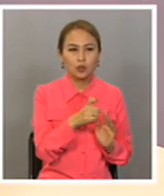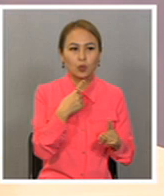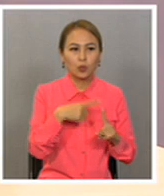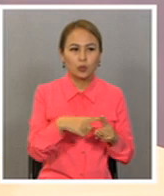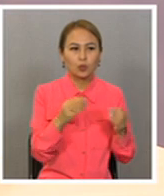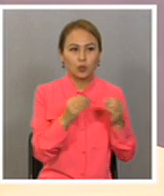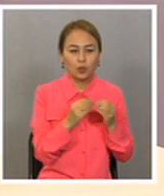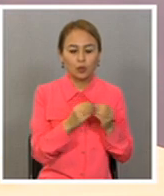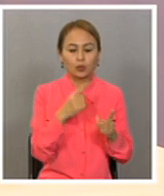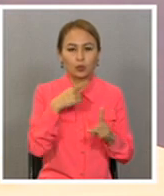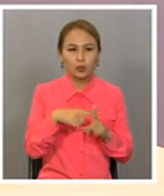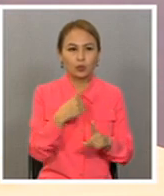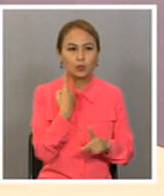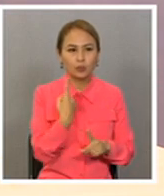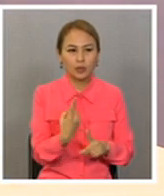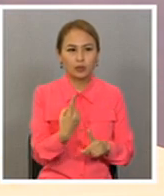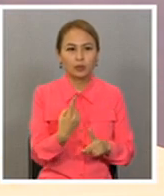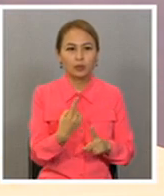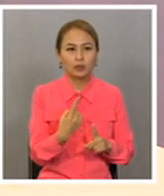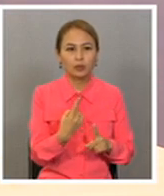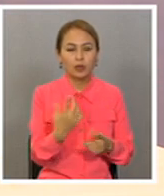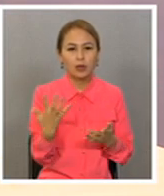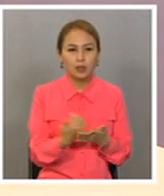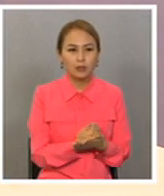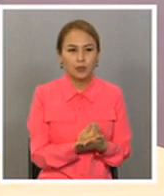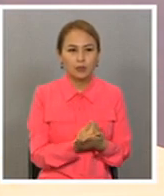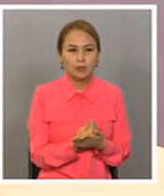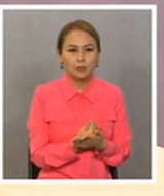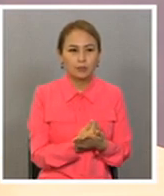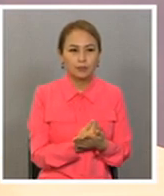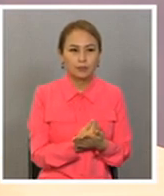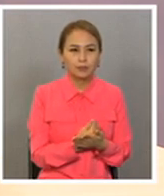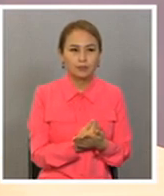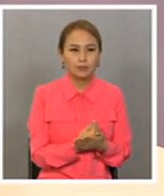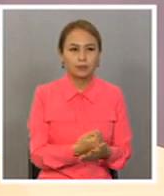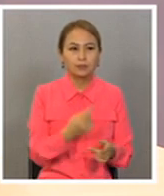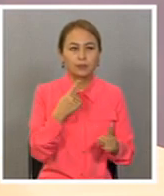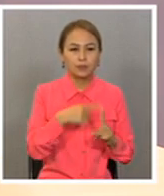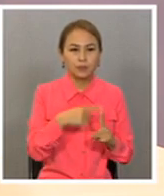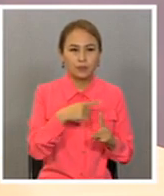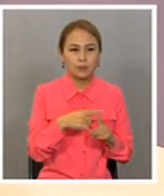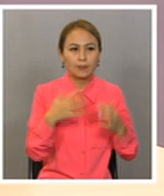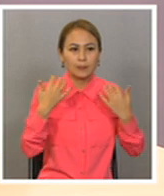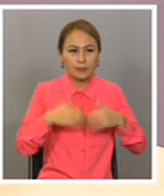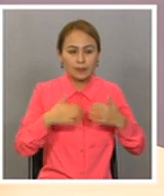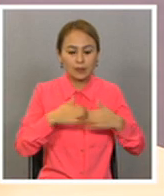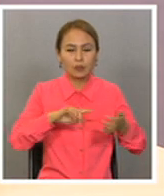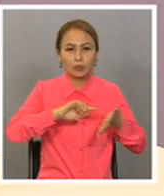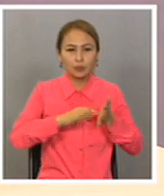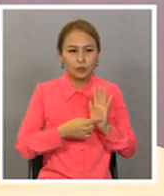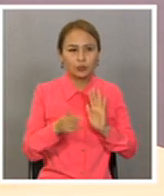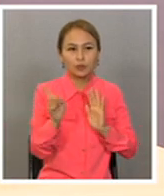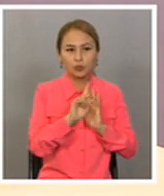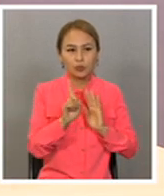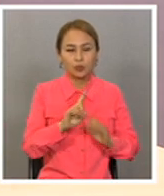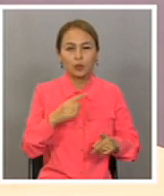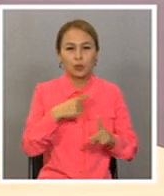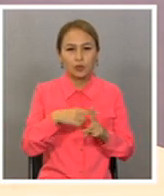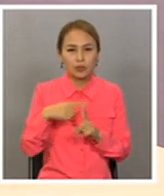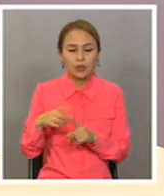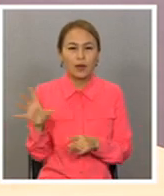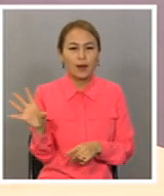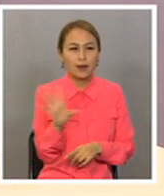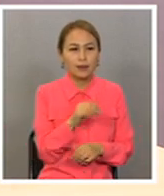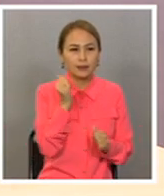10 kosu 1 türünde alamız. Kosındını sanga köbeytu üçün kosılgıçtardın er